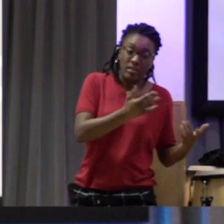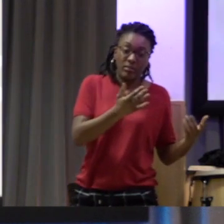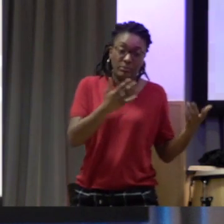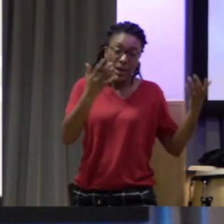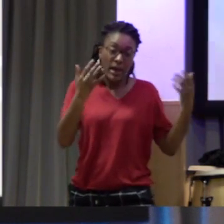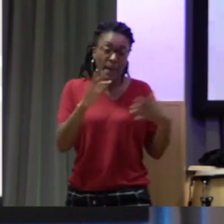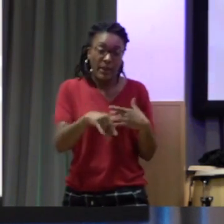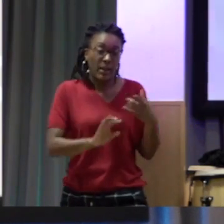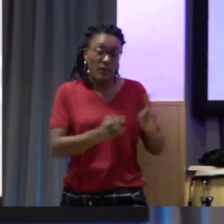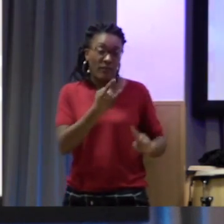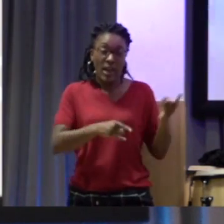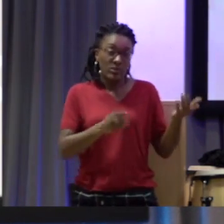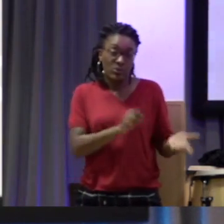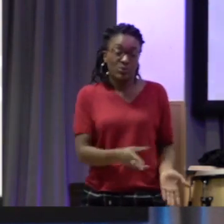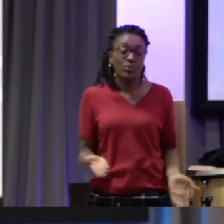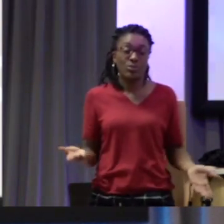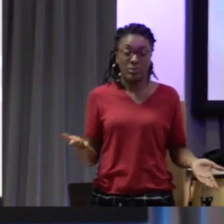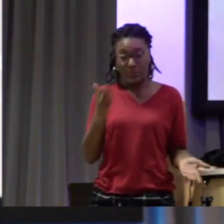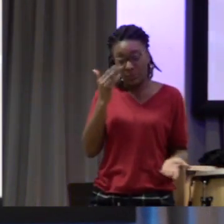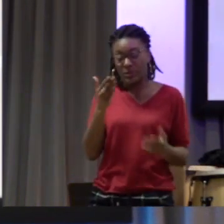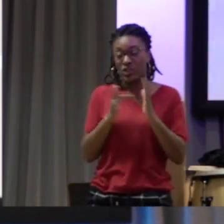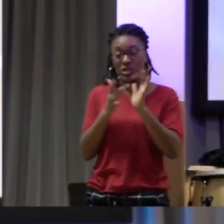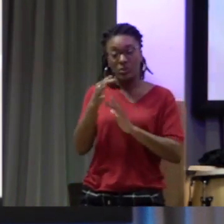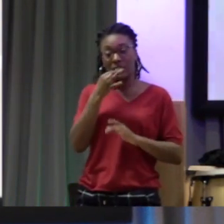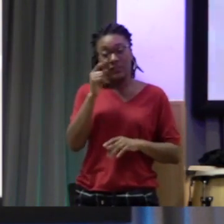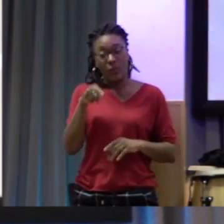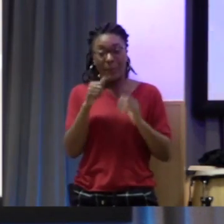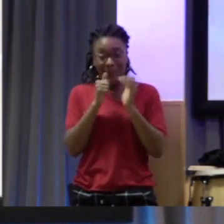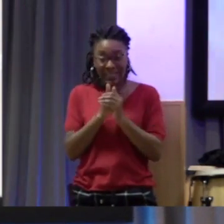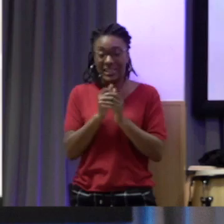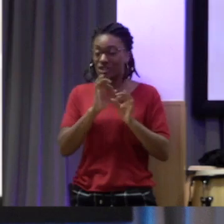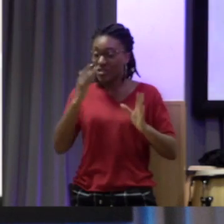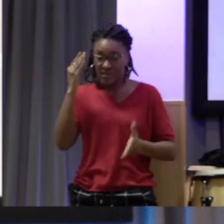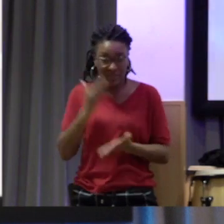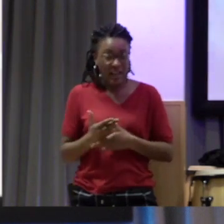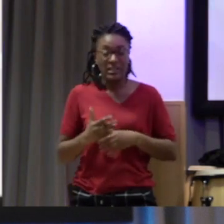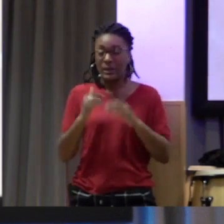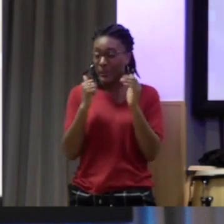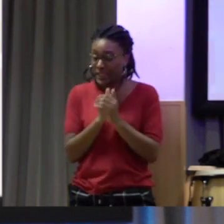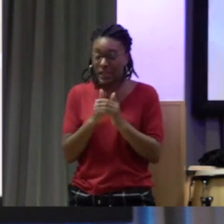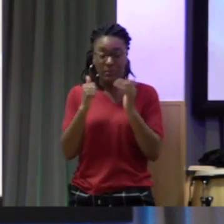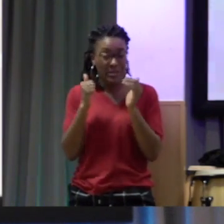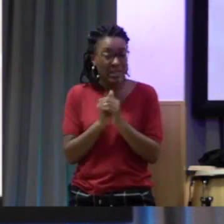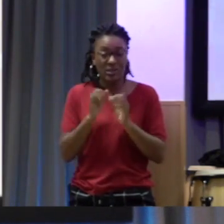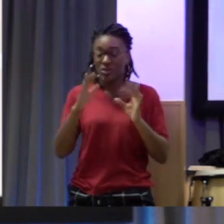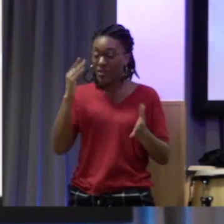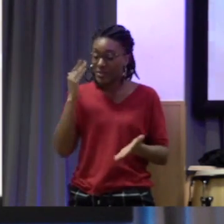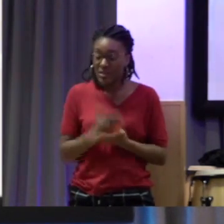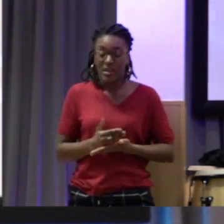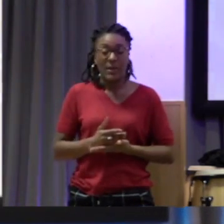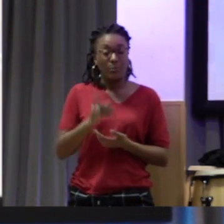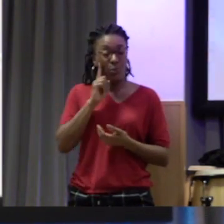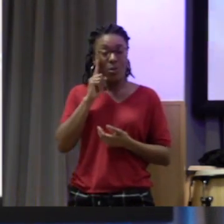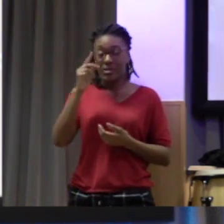priez sans cesse. Priez sans cesse. Sans cesse, priez. Parce que